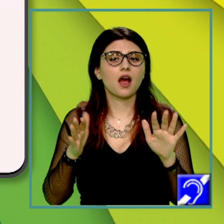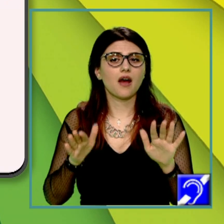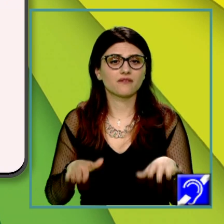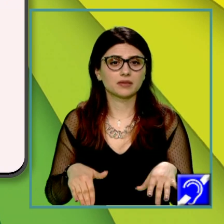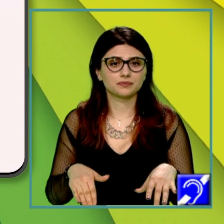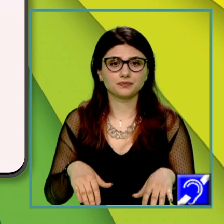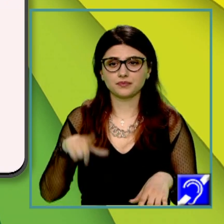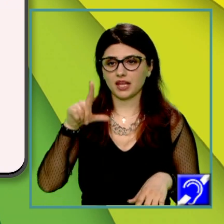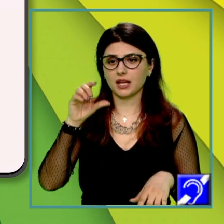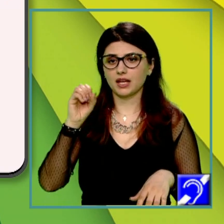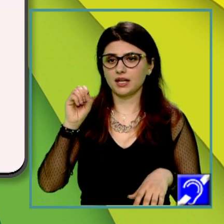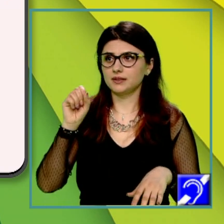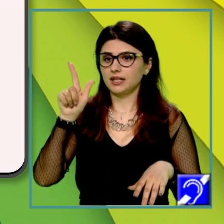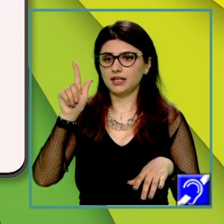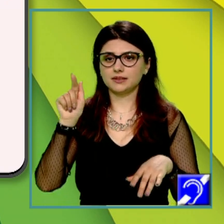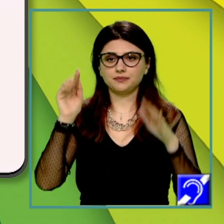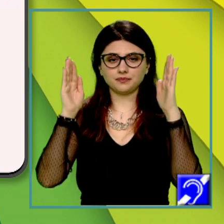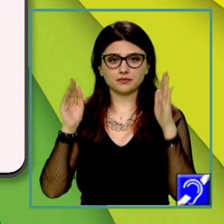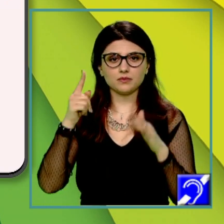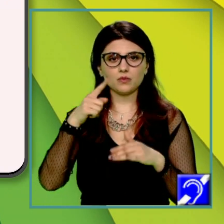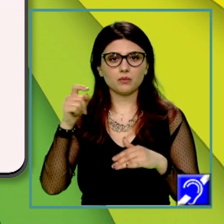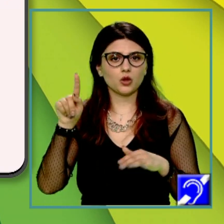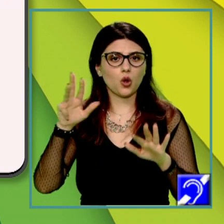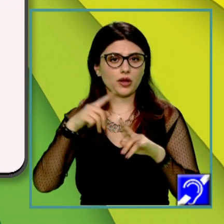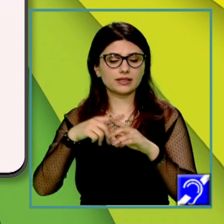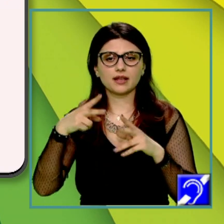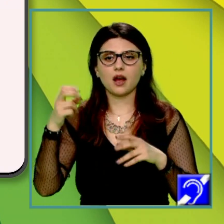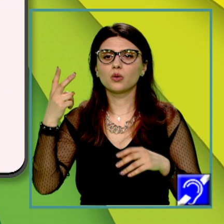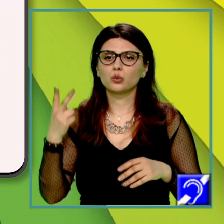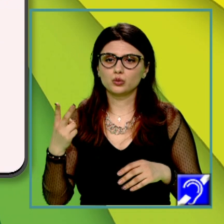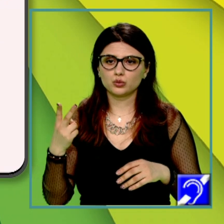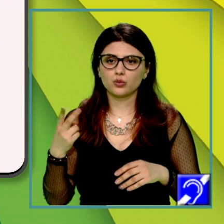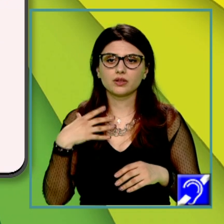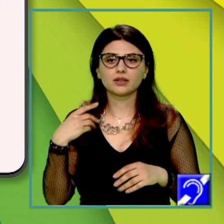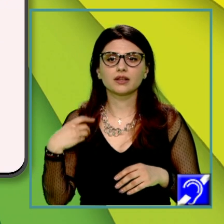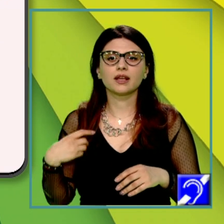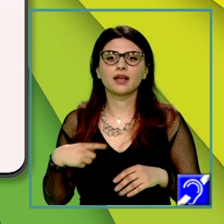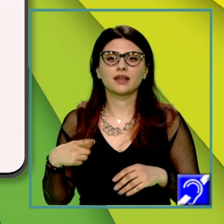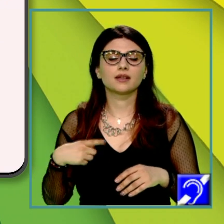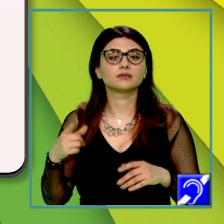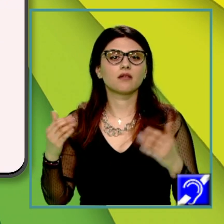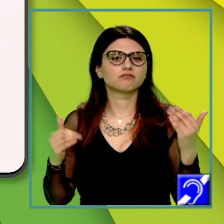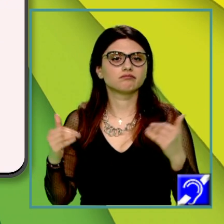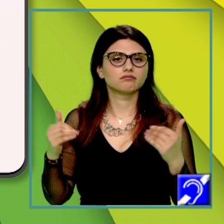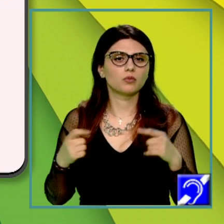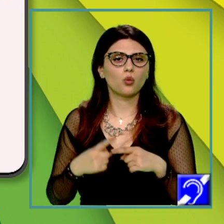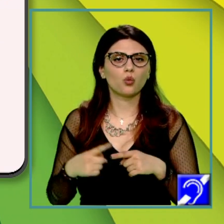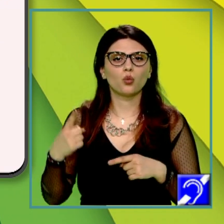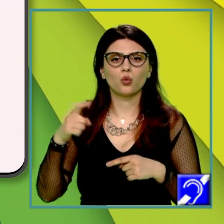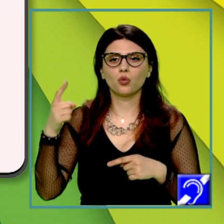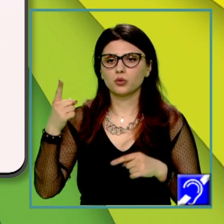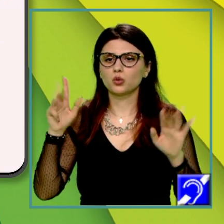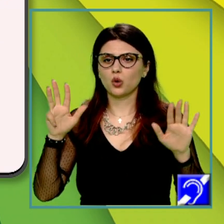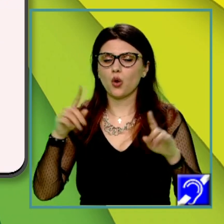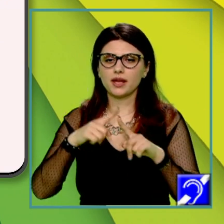logalyze în schimb el din 1 minus 9 x egal cu 2x cu acei Ce este echivalentă cu un minus